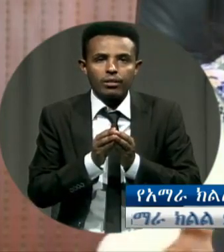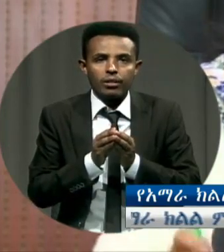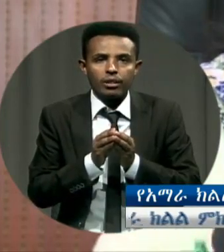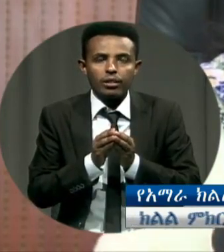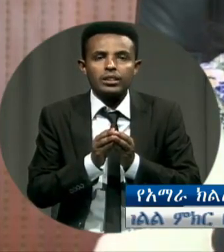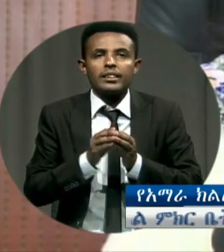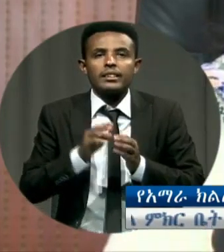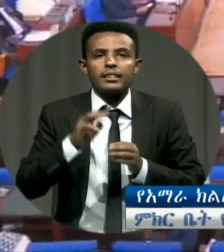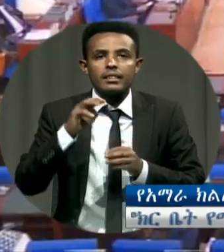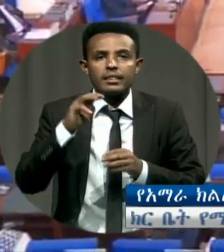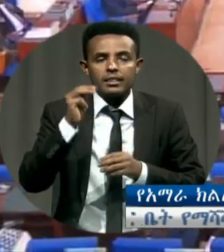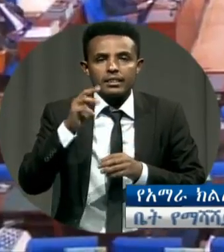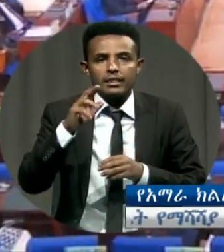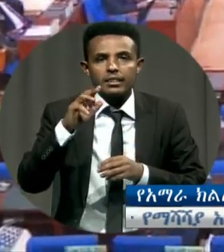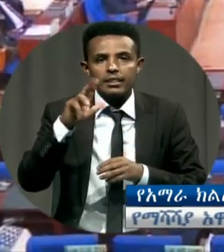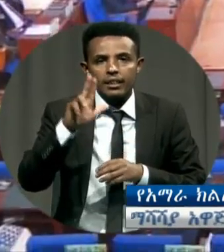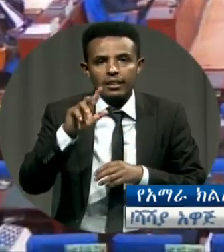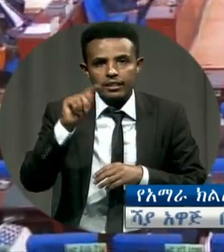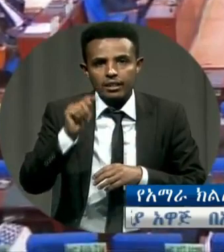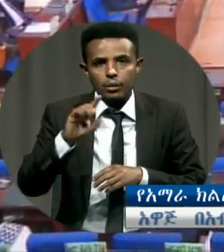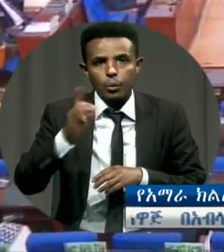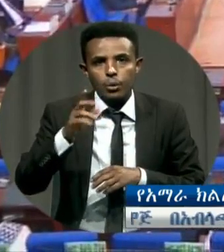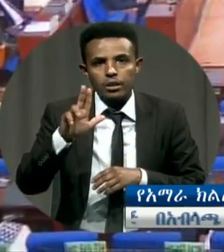የጥረት ኮርፖሬትን ተጠሪነት ለክልሉ